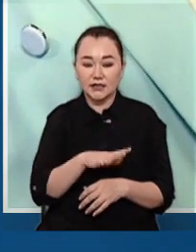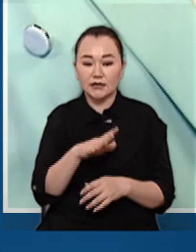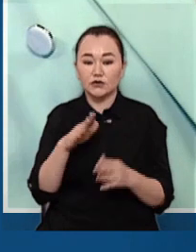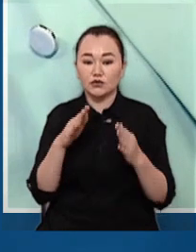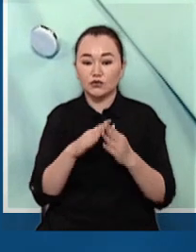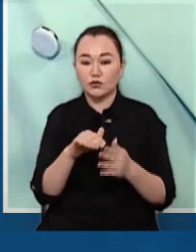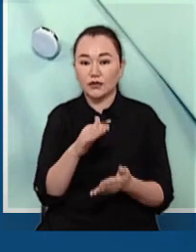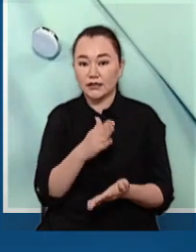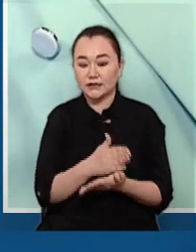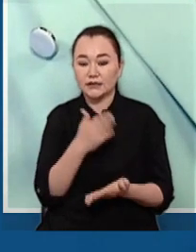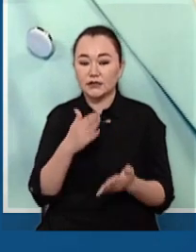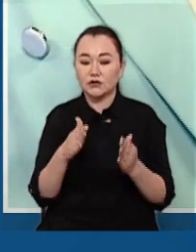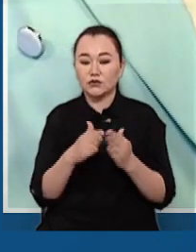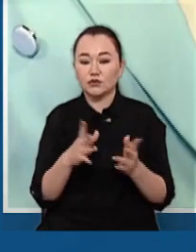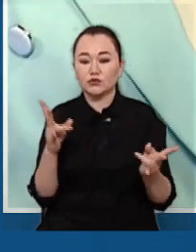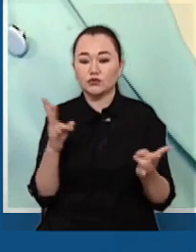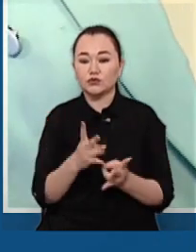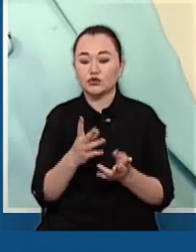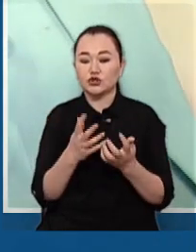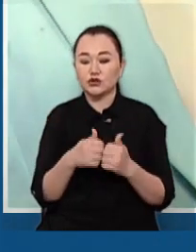баспаналы болғанда немесе баспана